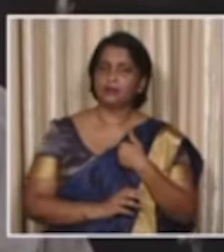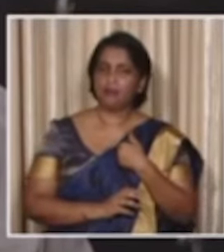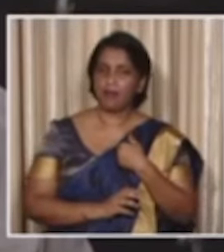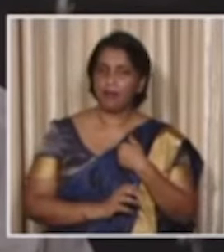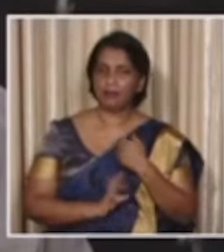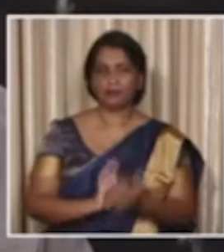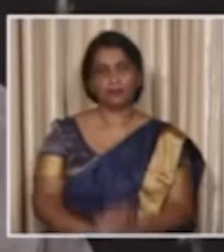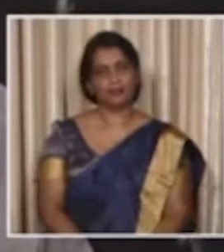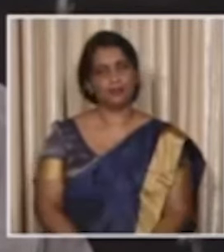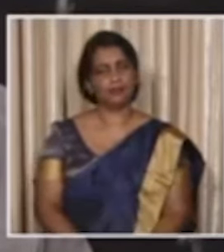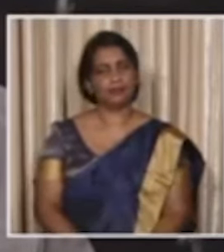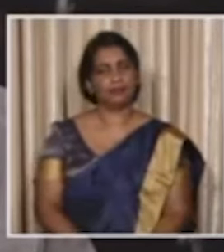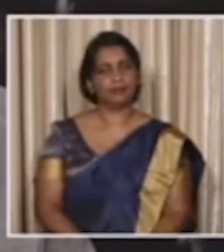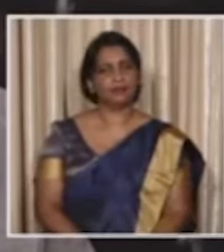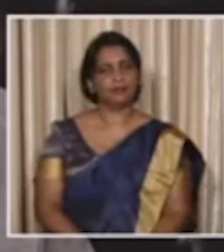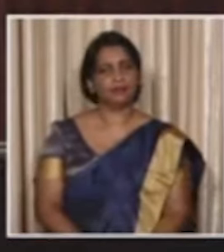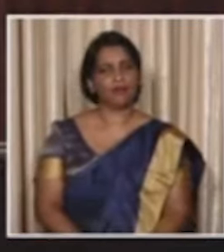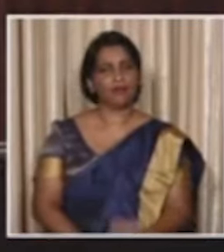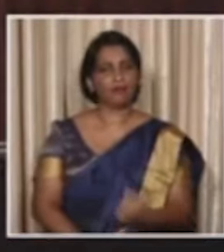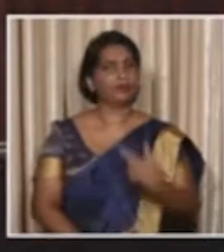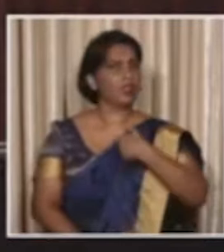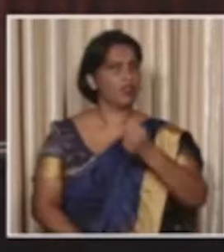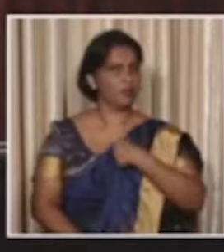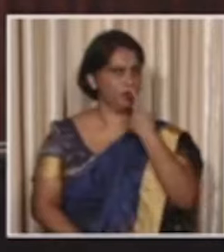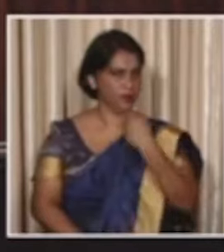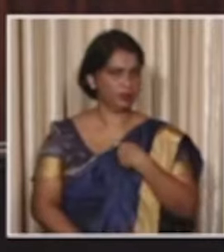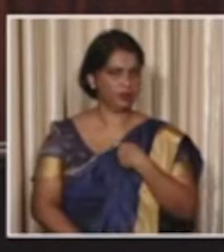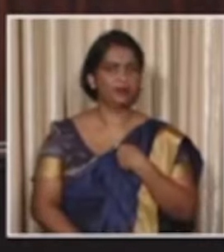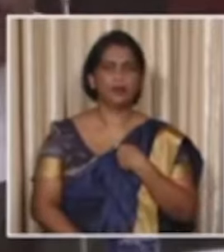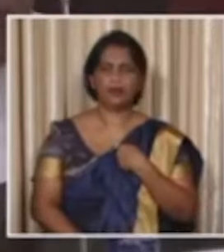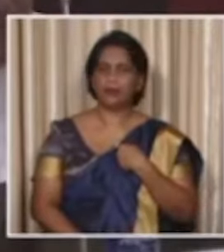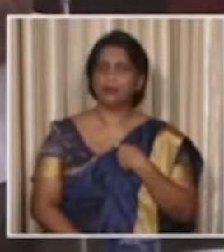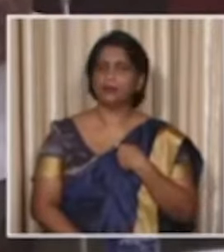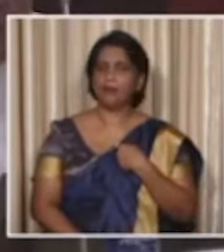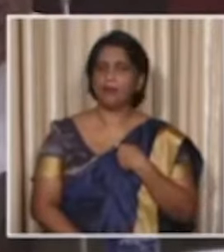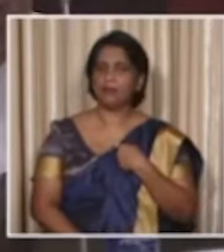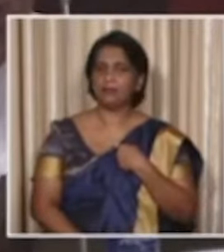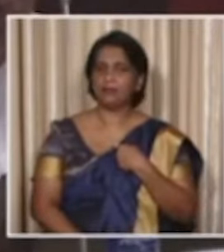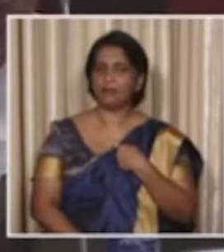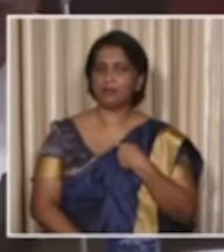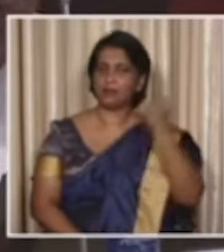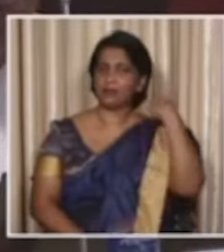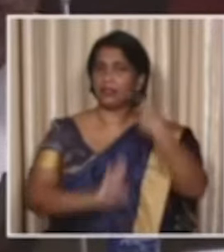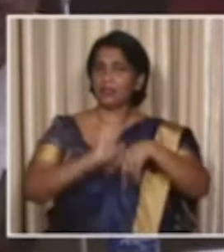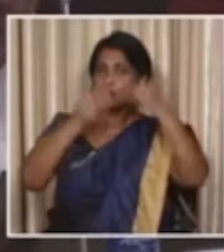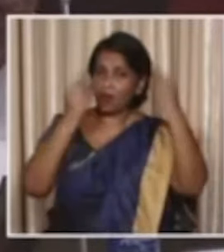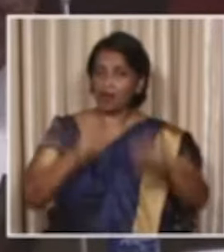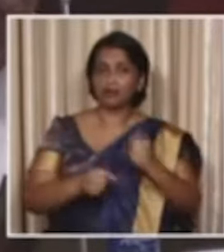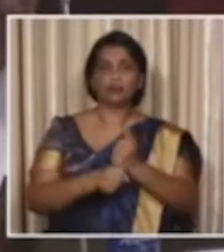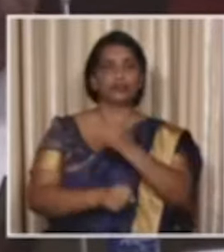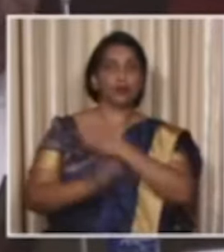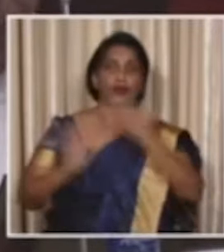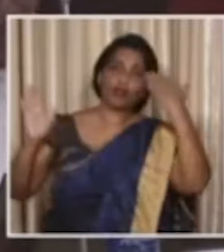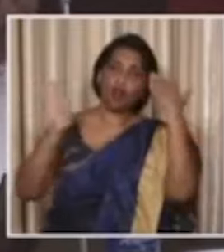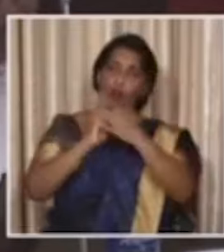mokadda obathuma me nama kiwwa o nama kiwata obathuma mokadda kiyanne me thuma ida rata bankolot wedakamba kotaba wediyu katha